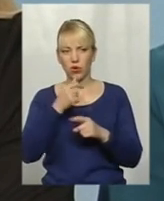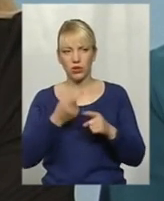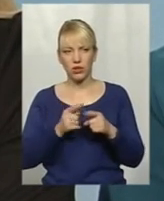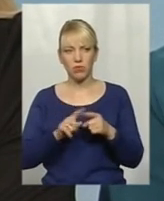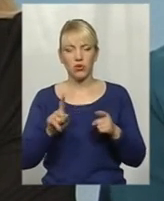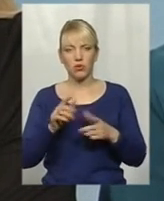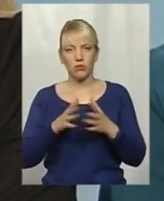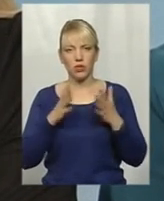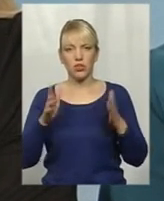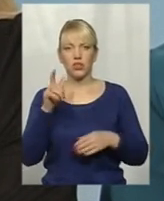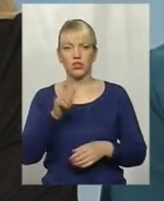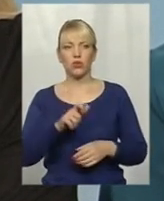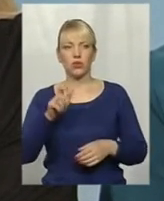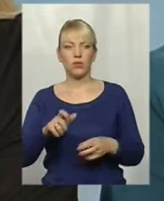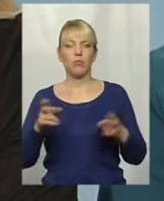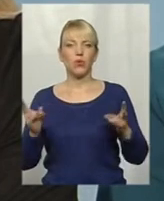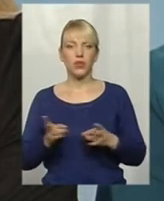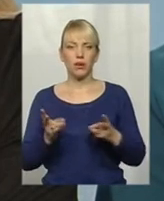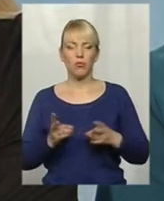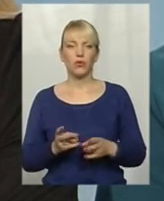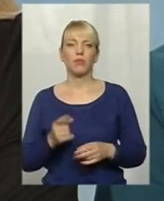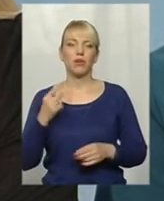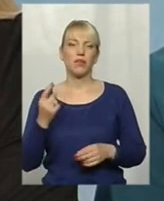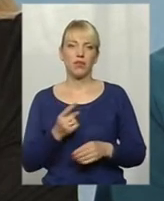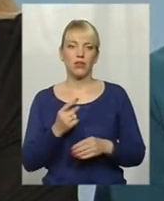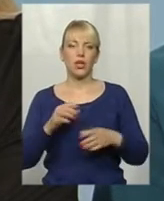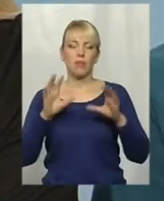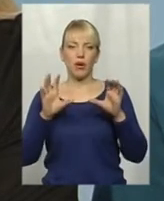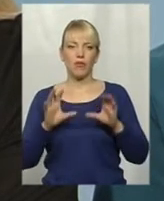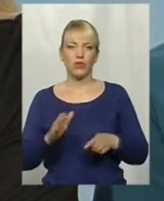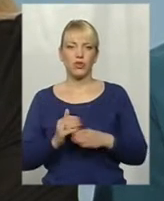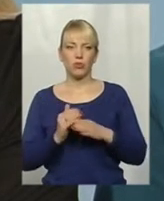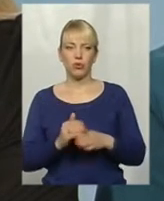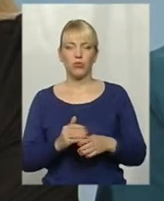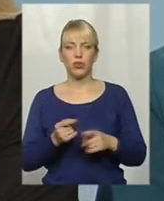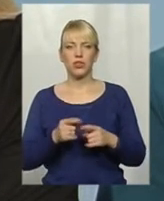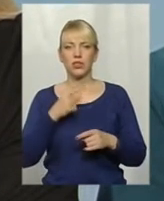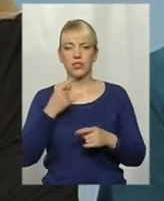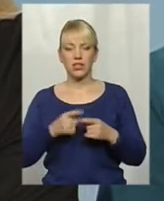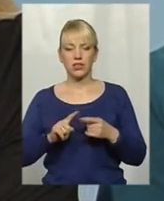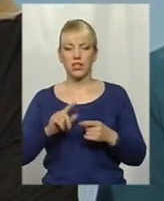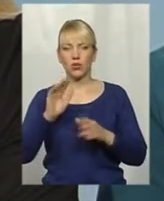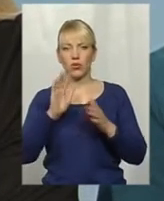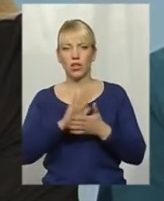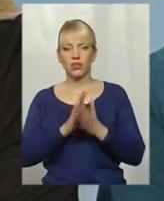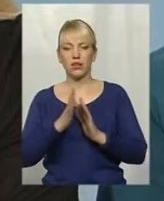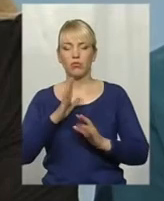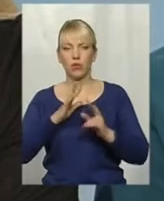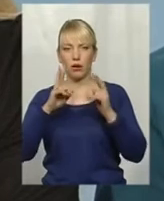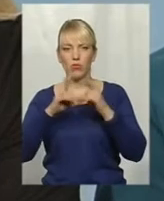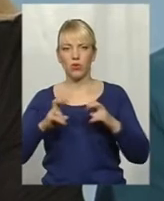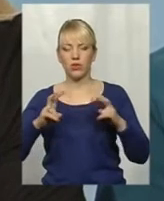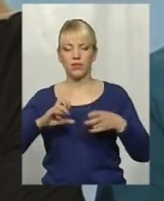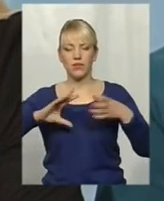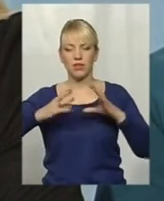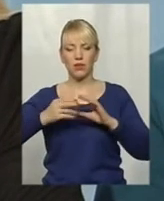осіб, більшість осіб потребує первинної правової допомоги. І зазначена ситуація, вона була проаналізована в